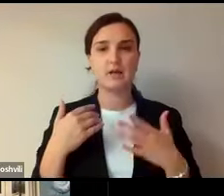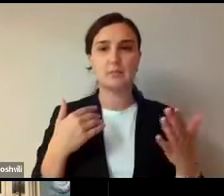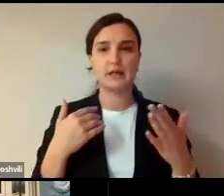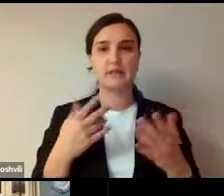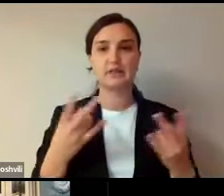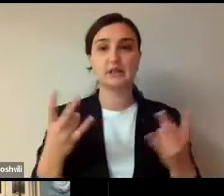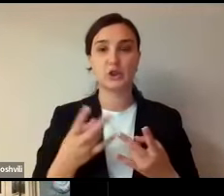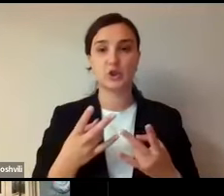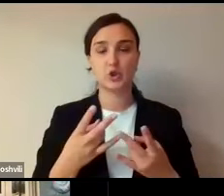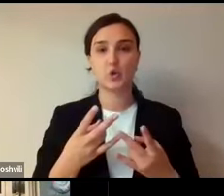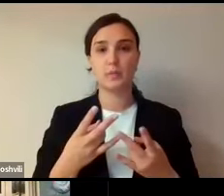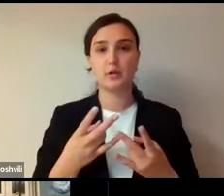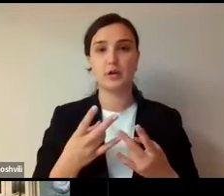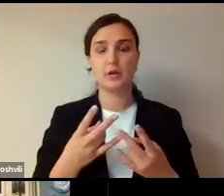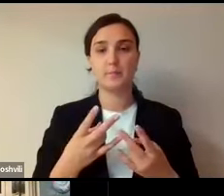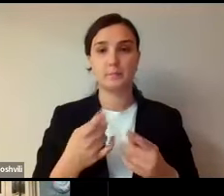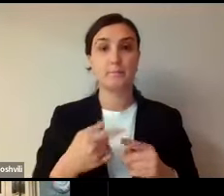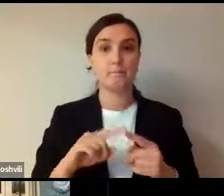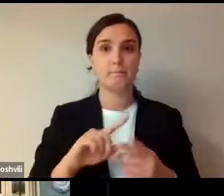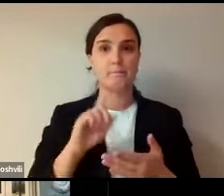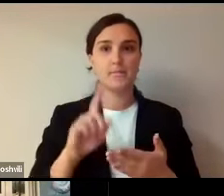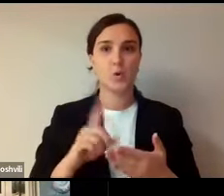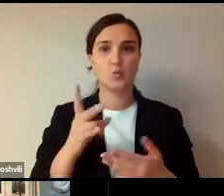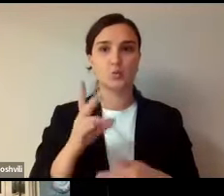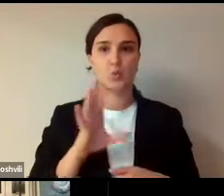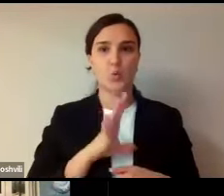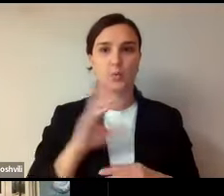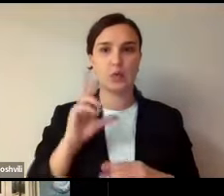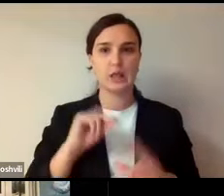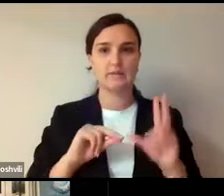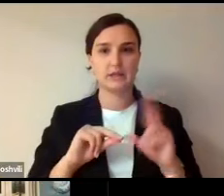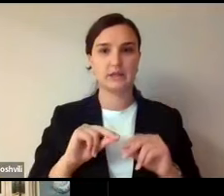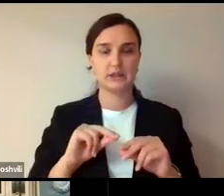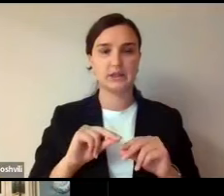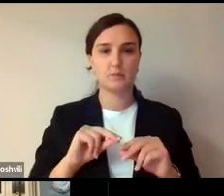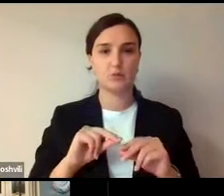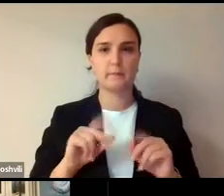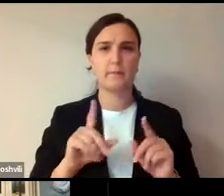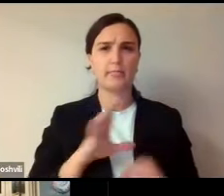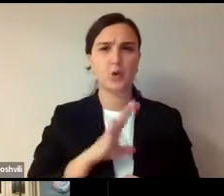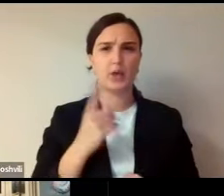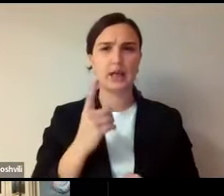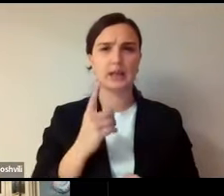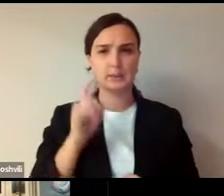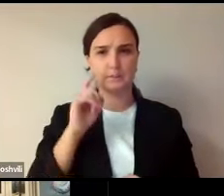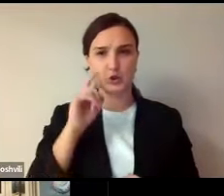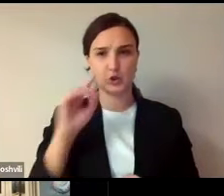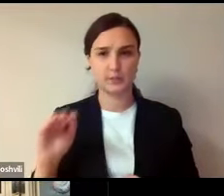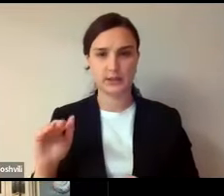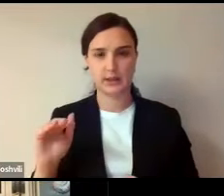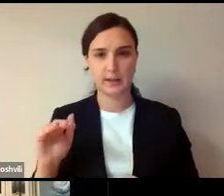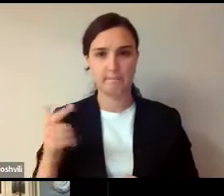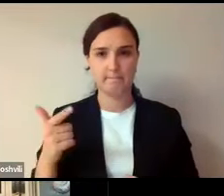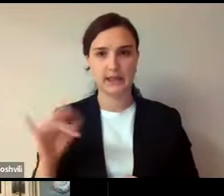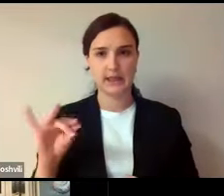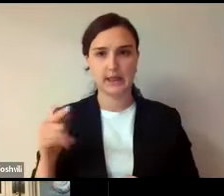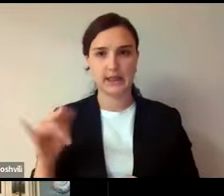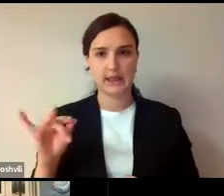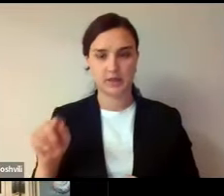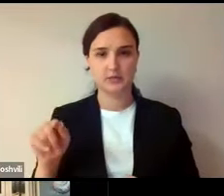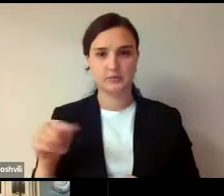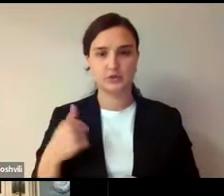საჭიროება, რომელიც აუცილებლად უნდა ყოფილიყო გათვალისწინებული. იყო ერთი პატარა ბიჭი, გიგი, რომელმაც